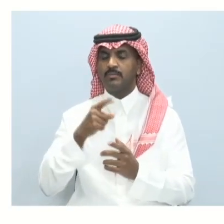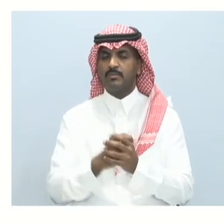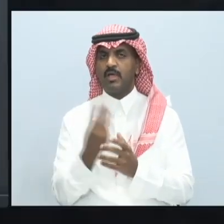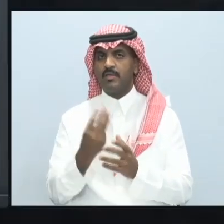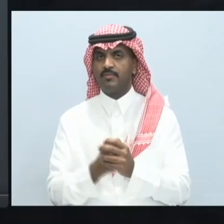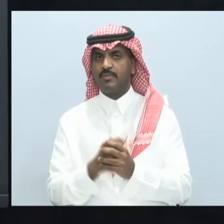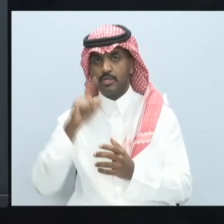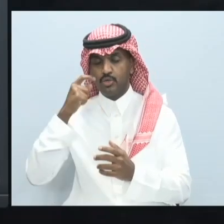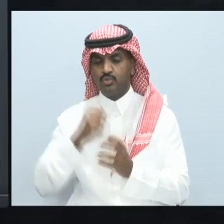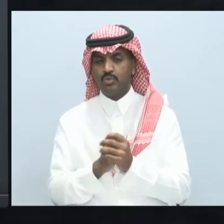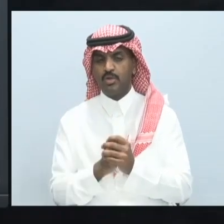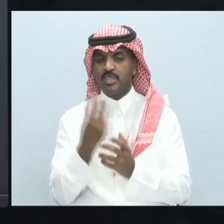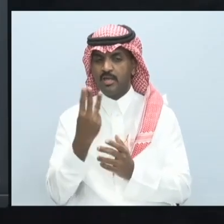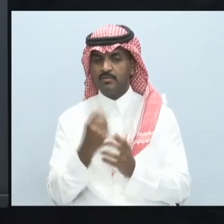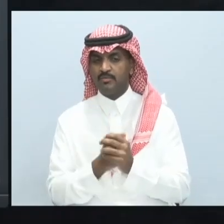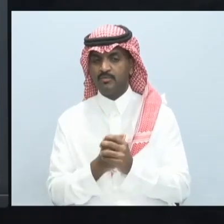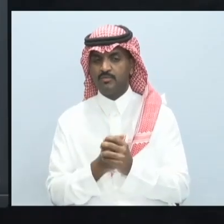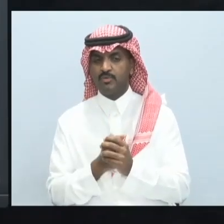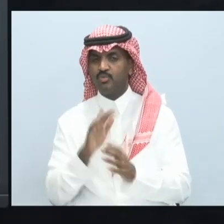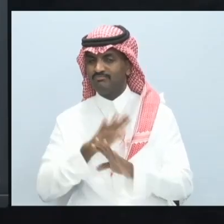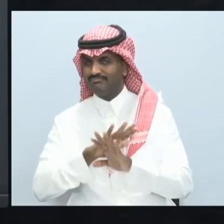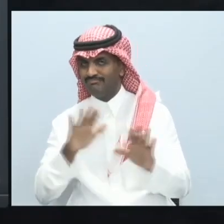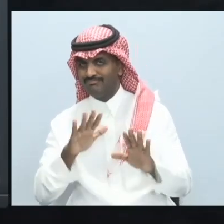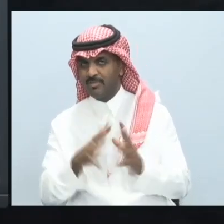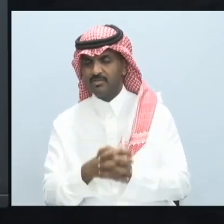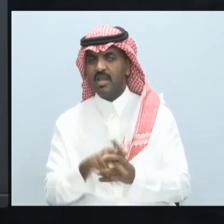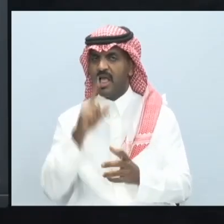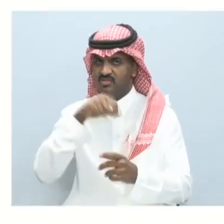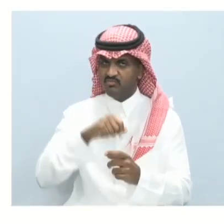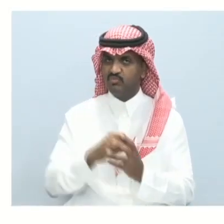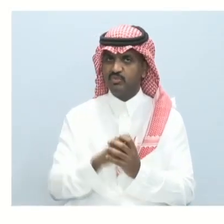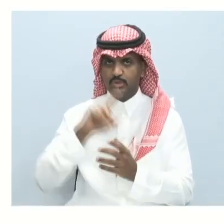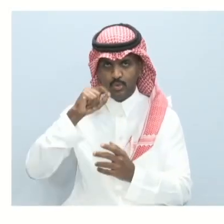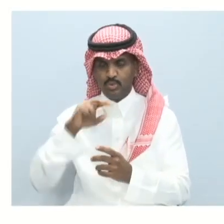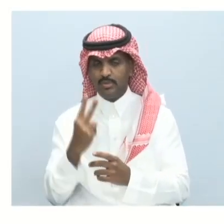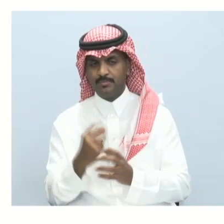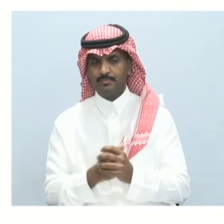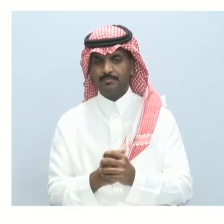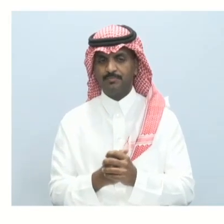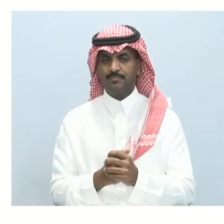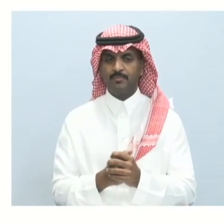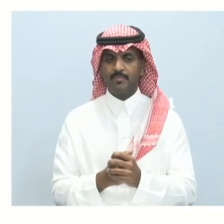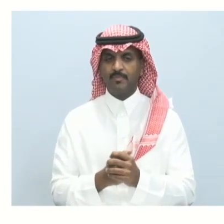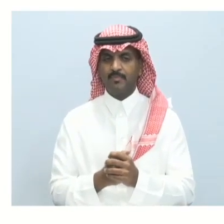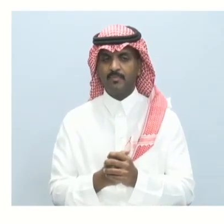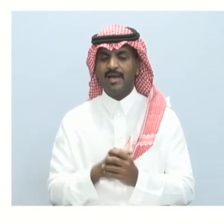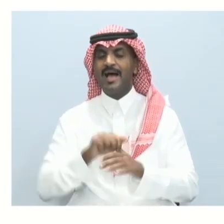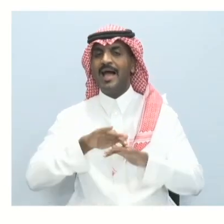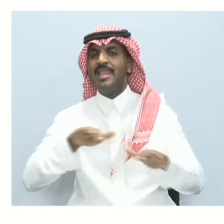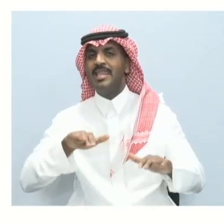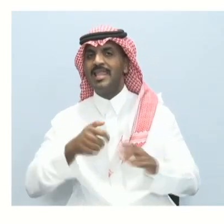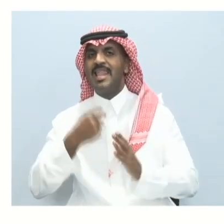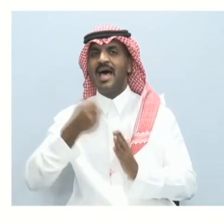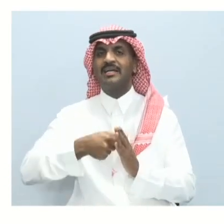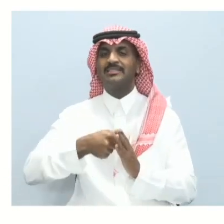تطلق مرتين والثالثه تكون منه بائنه ناتي الى الامر الثاني حل العقد من الزوج